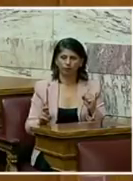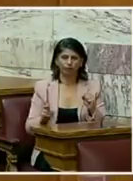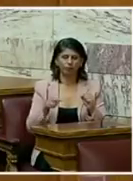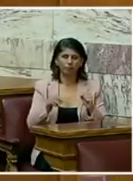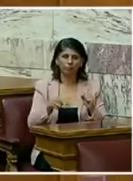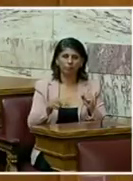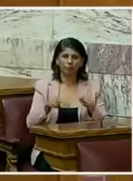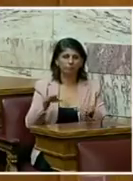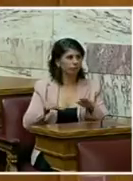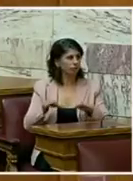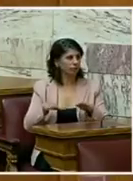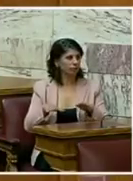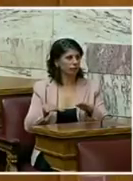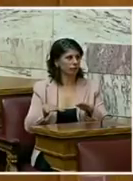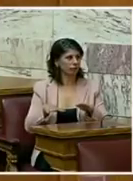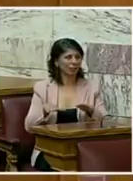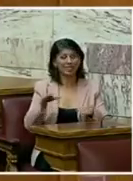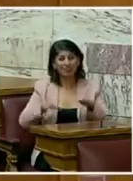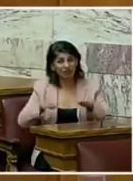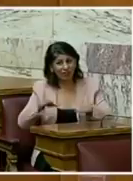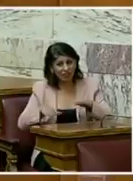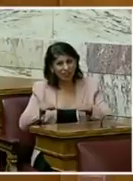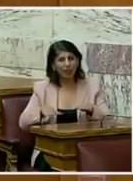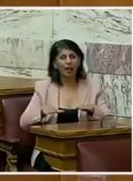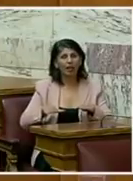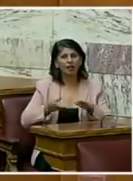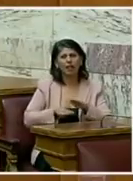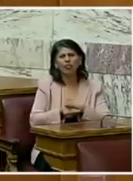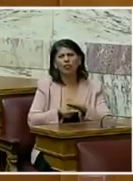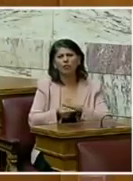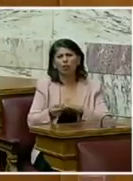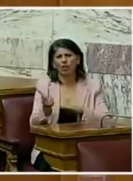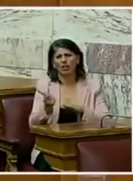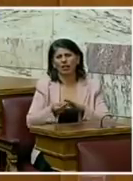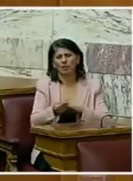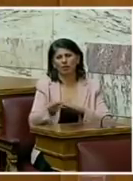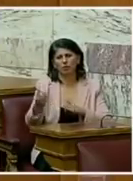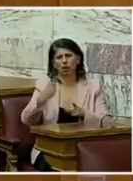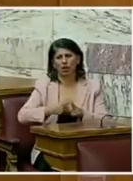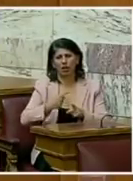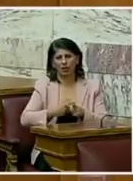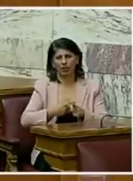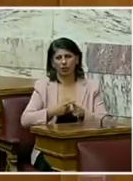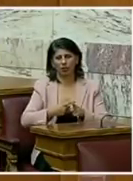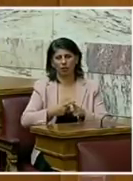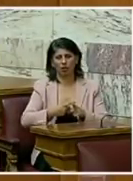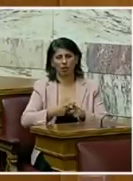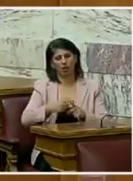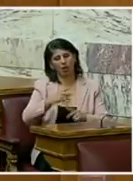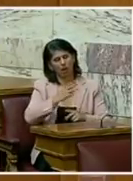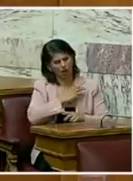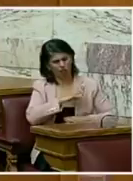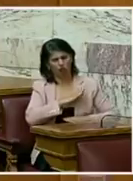Δεν τρέφεται το ακριβώς του προστήμου, συμβαστικά για διαφθορά και χρηματισμό Ελλήνων κρατικών αξιωματούχων. Και του λέω και τον